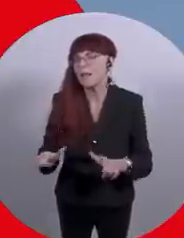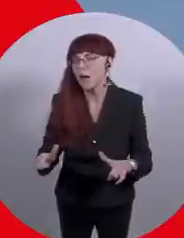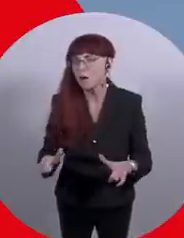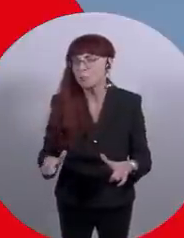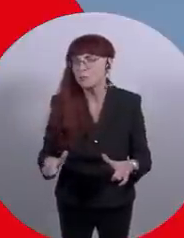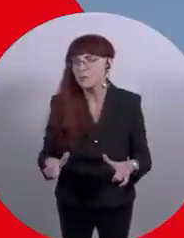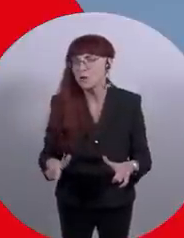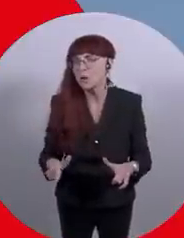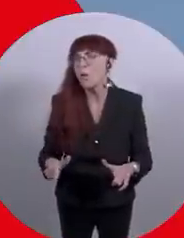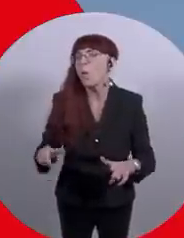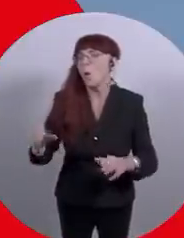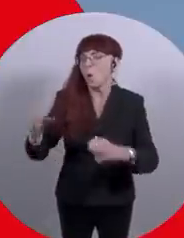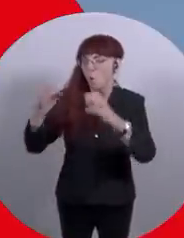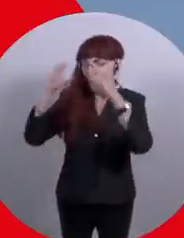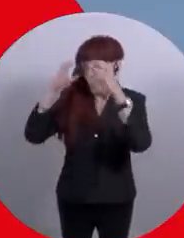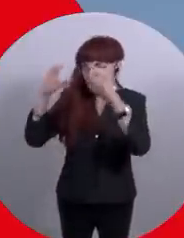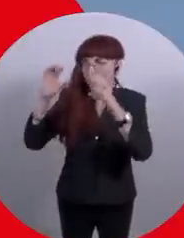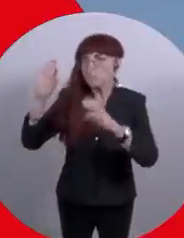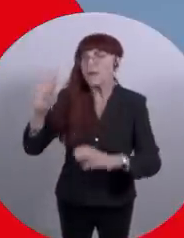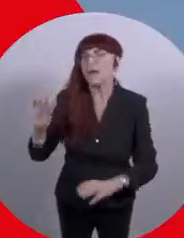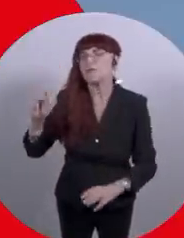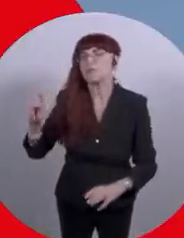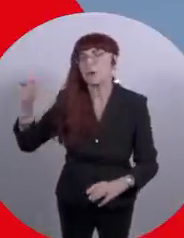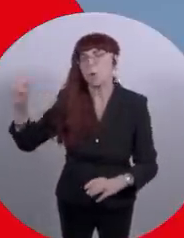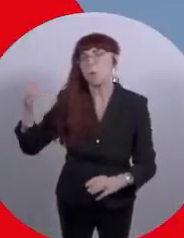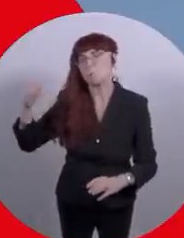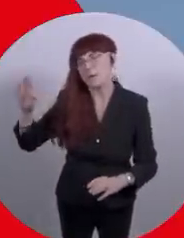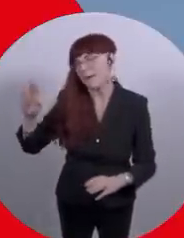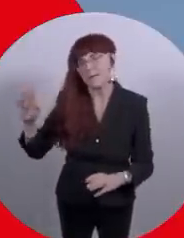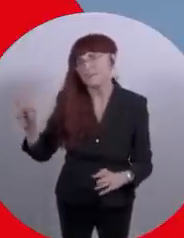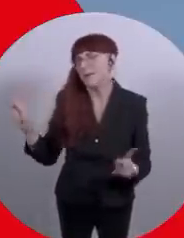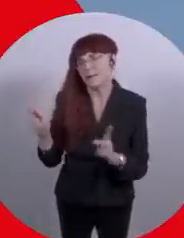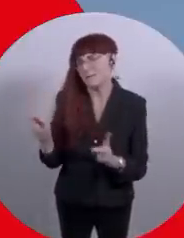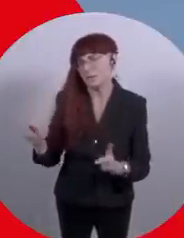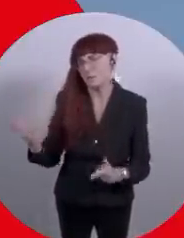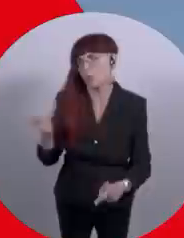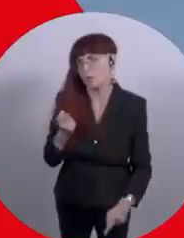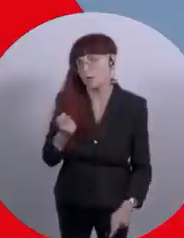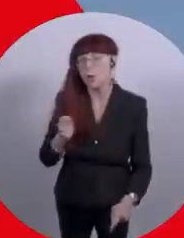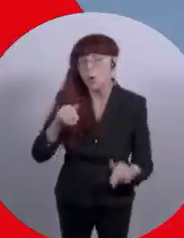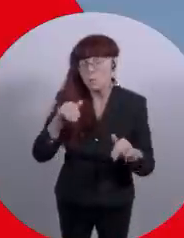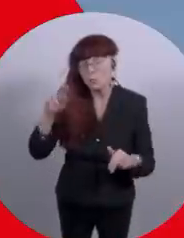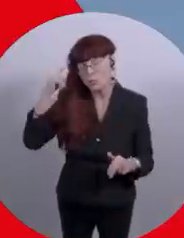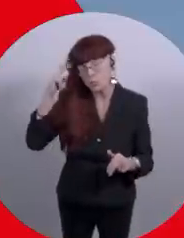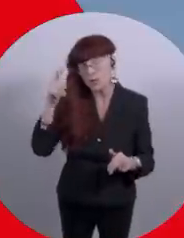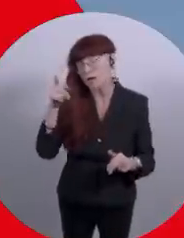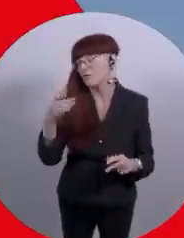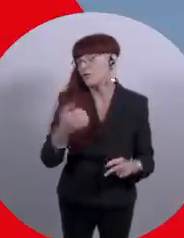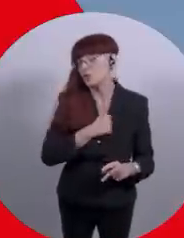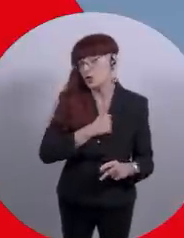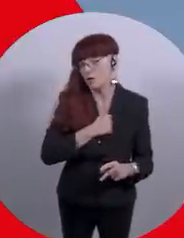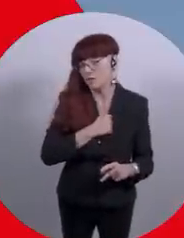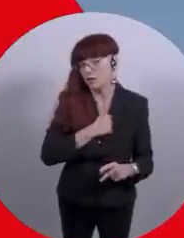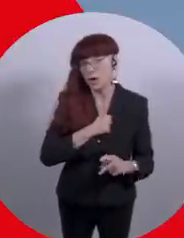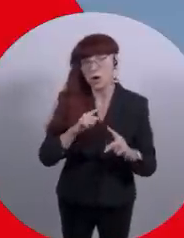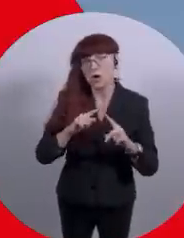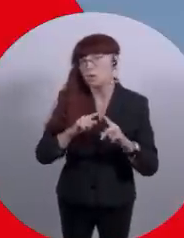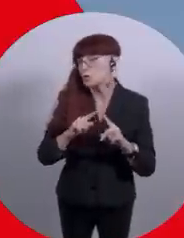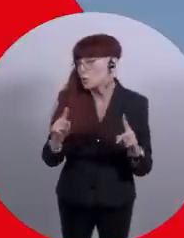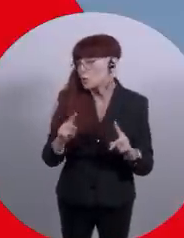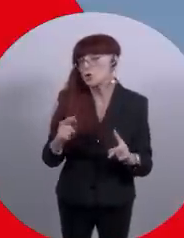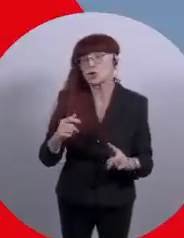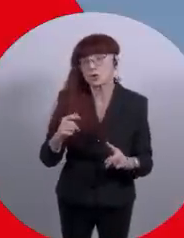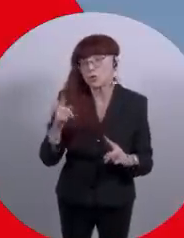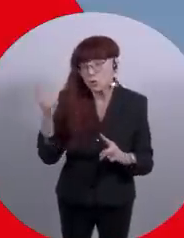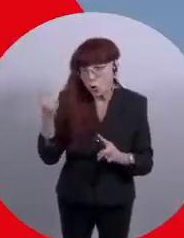Mehrheit gibt und da müsst ihr überlegen wie wir dorthin kommen wenn das nicht passiert haben wir die Organisierung unter garantiegenossen